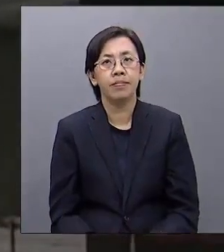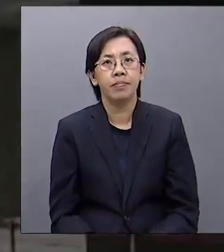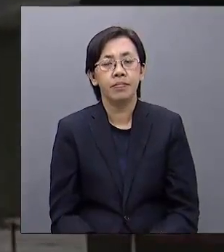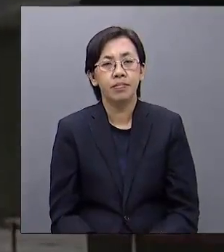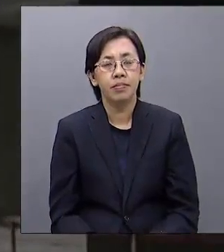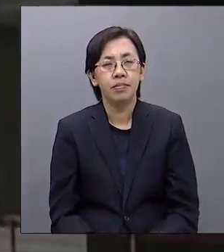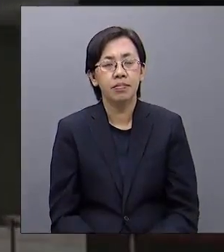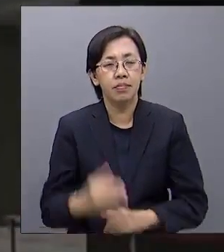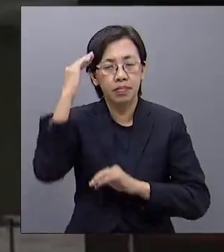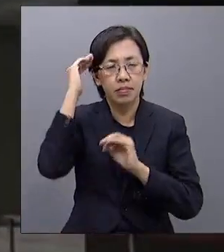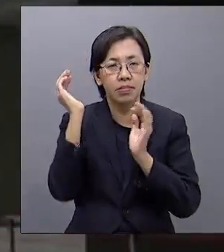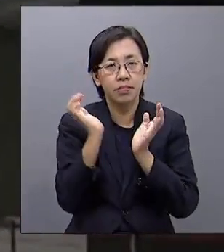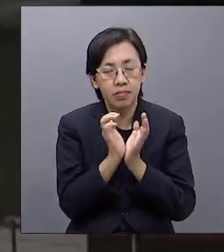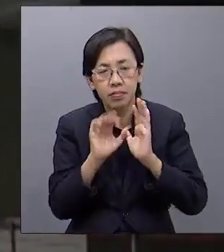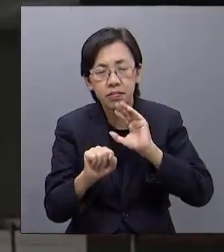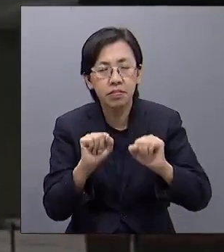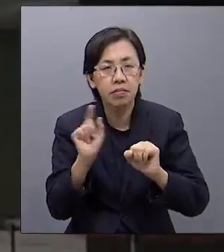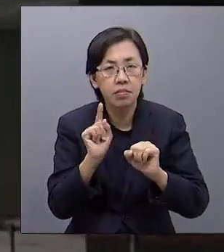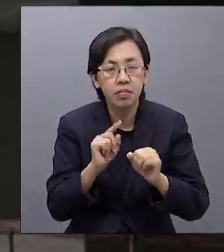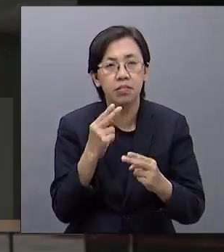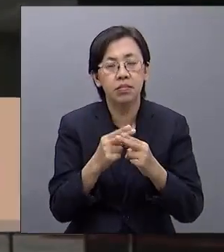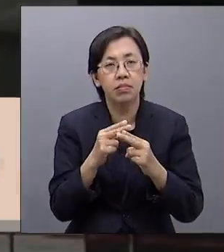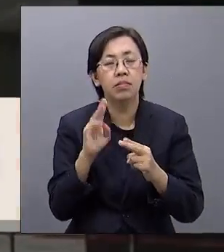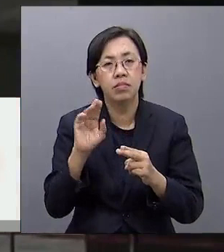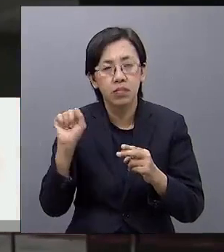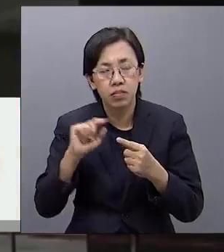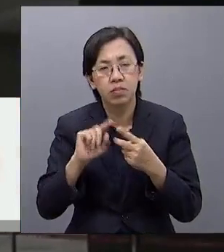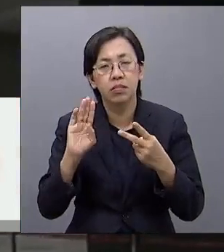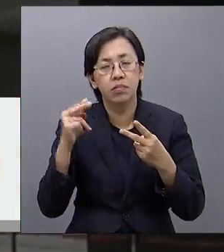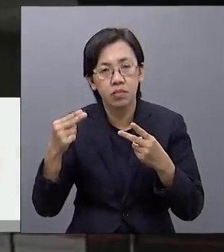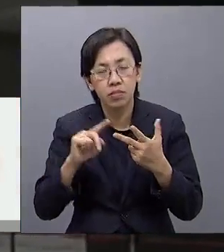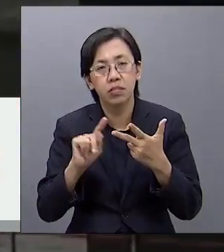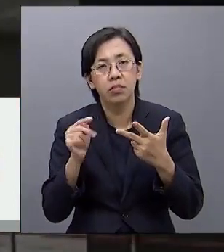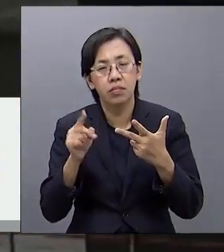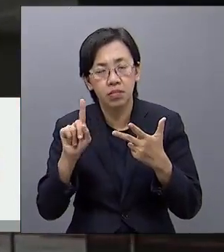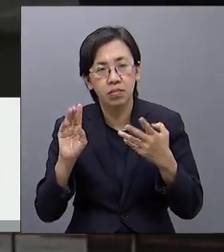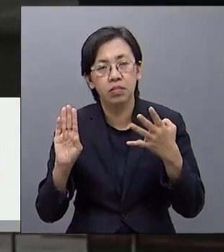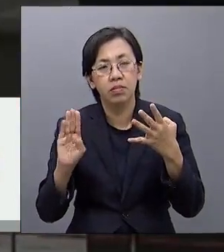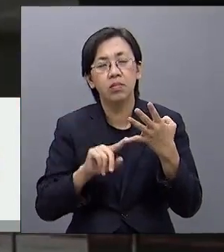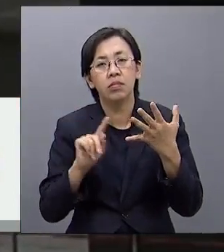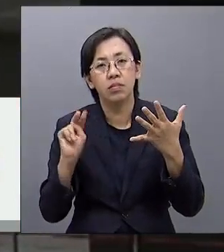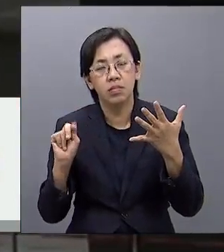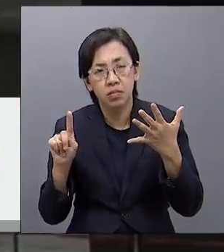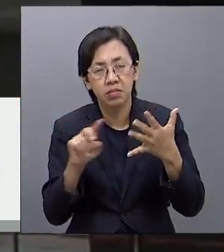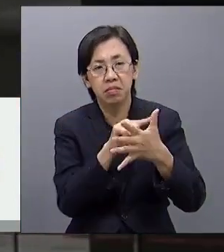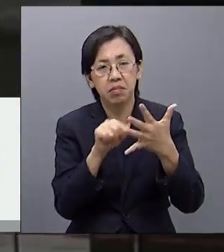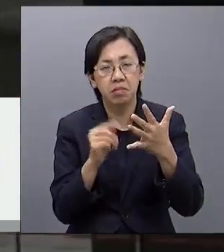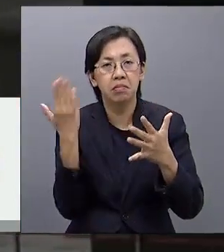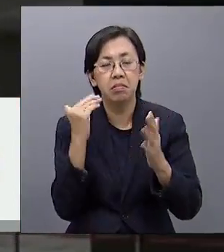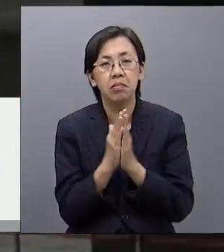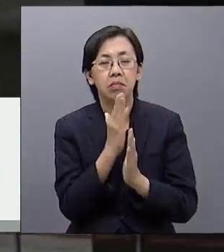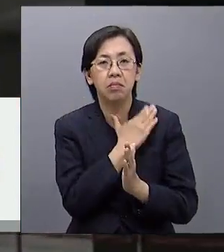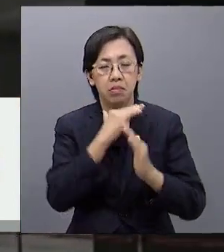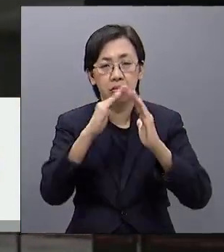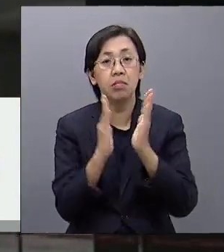พนักงานสอบสวนกองปราบปรามควบคุมตัวนายบุญส่งนายบุญเหลือนายธนกฤตนายบัณฑิตนายณัฐพัฒน์อดีตพระลูกวัด